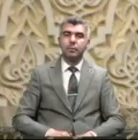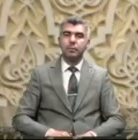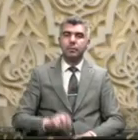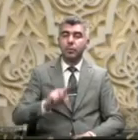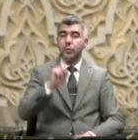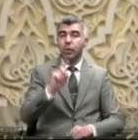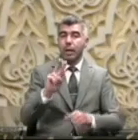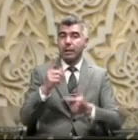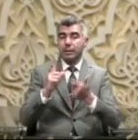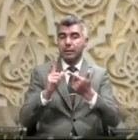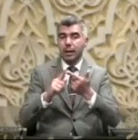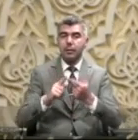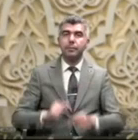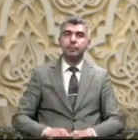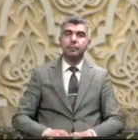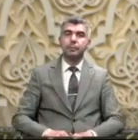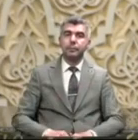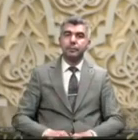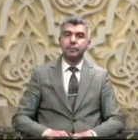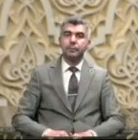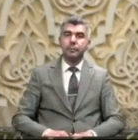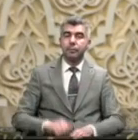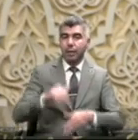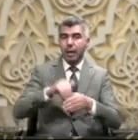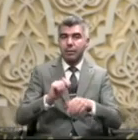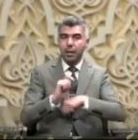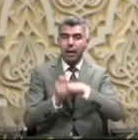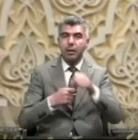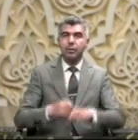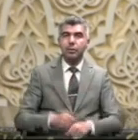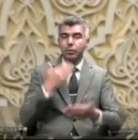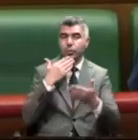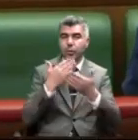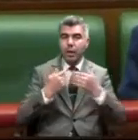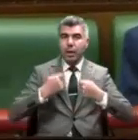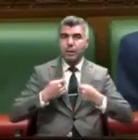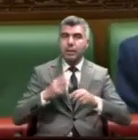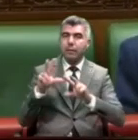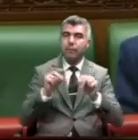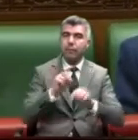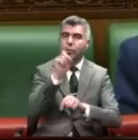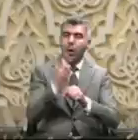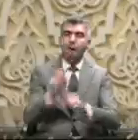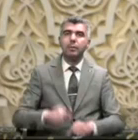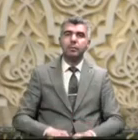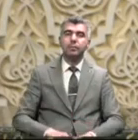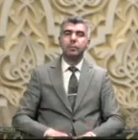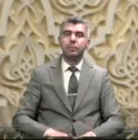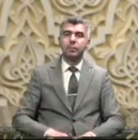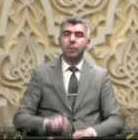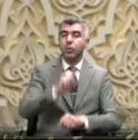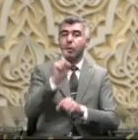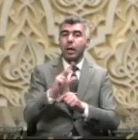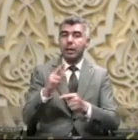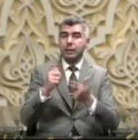السؤال الان التاني الفريق الحركي شكرا السيد الرئيس السؤال السؤال الان